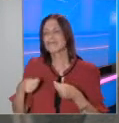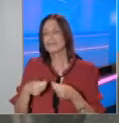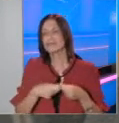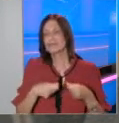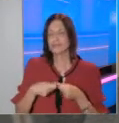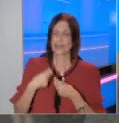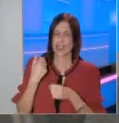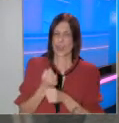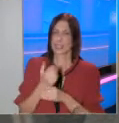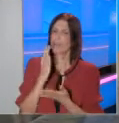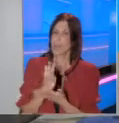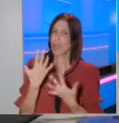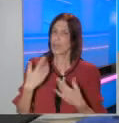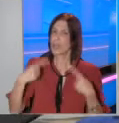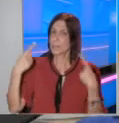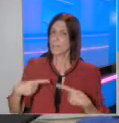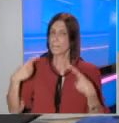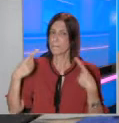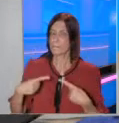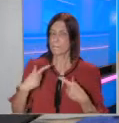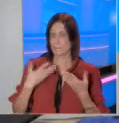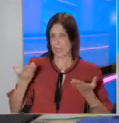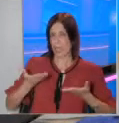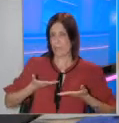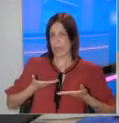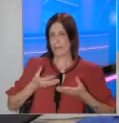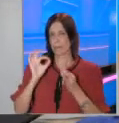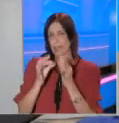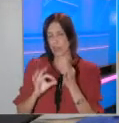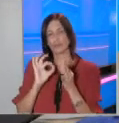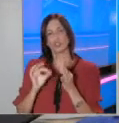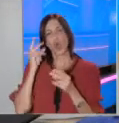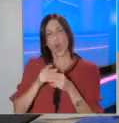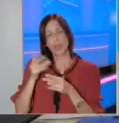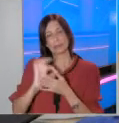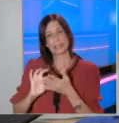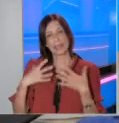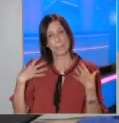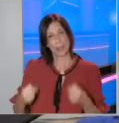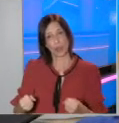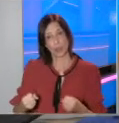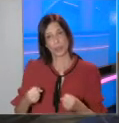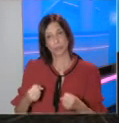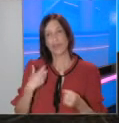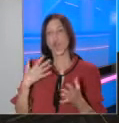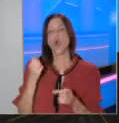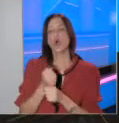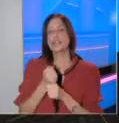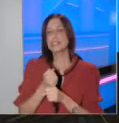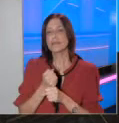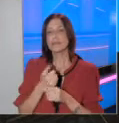ואנחנו עושים את זה כבר מספר ימים, מקבלים את נתוני החולים ממשרד הבריאות, ומבצעים את חקר